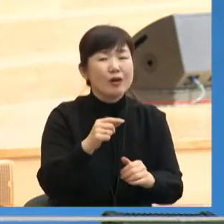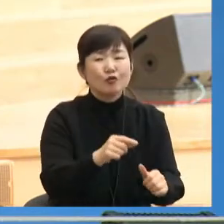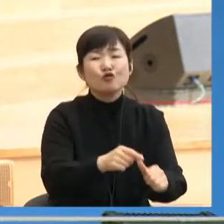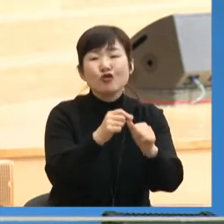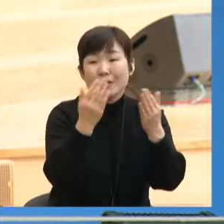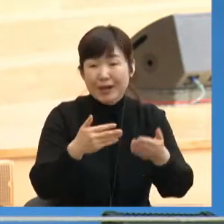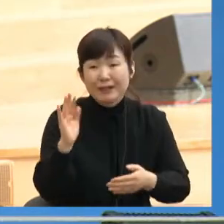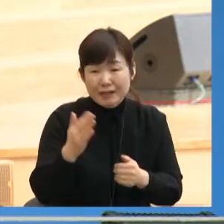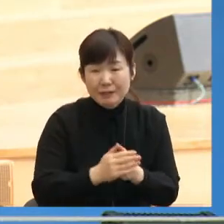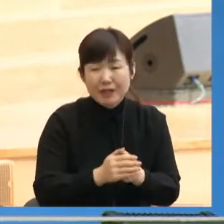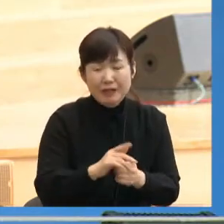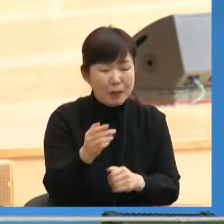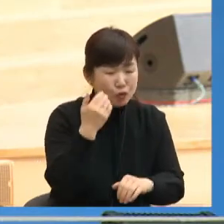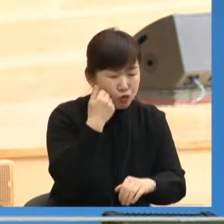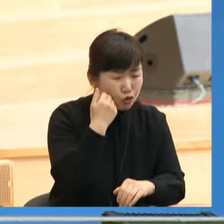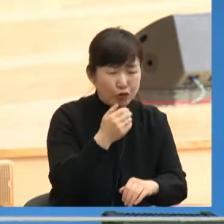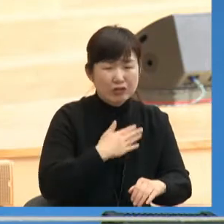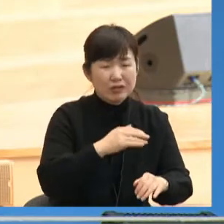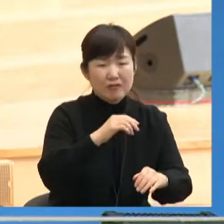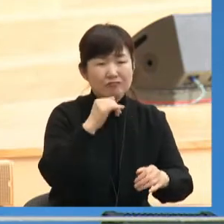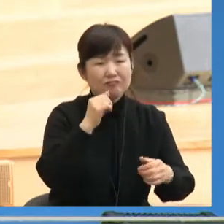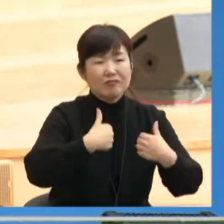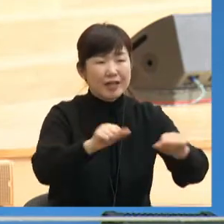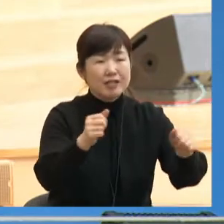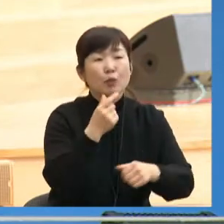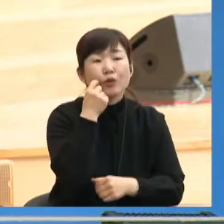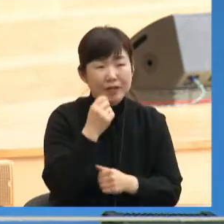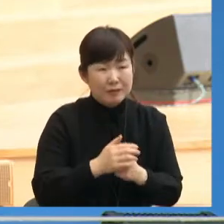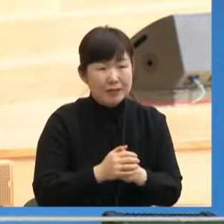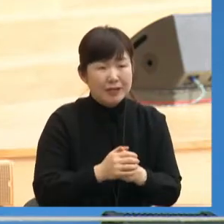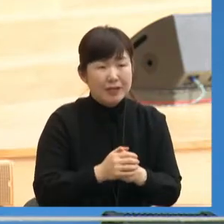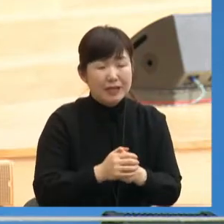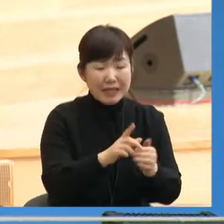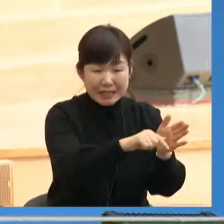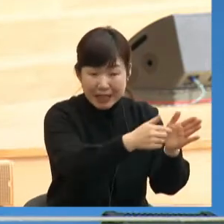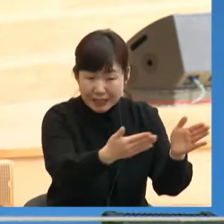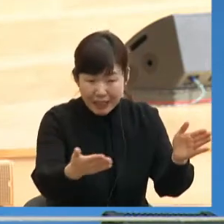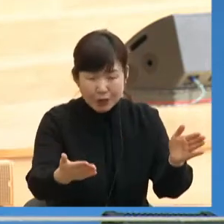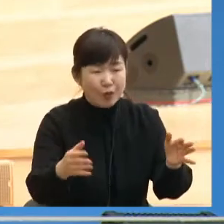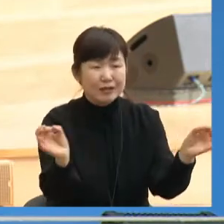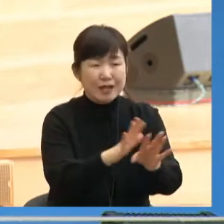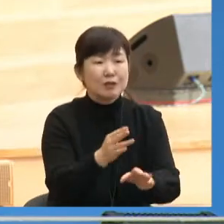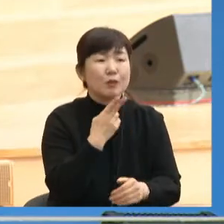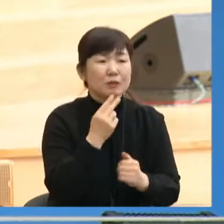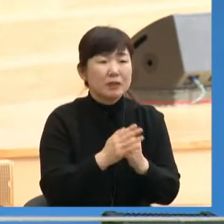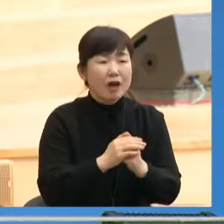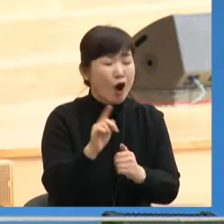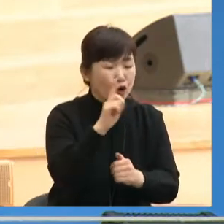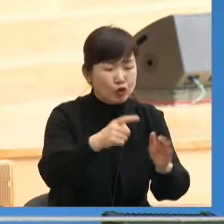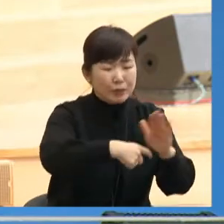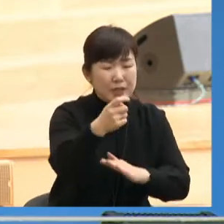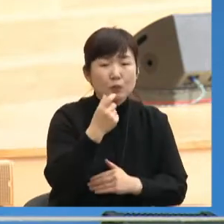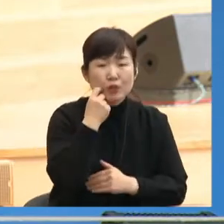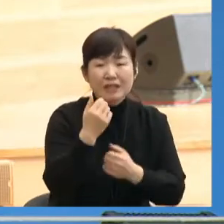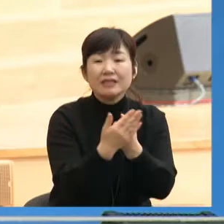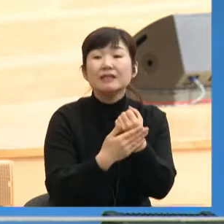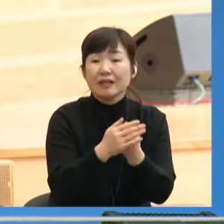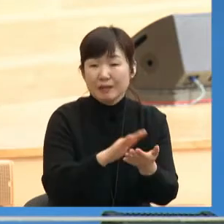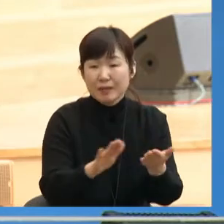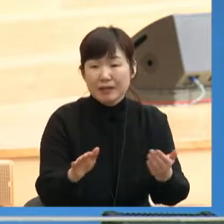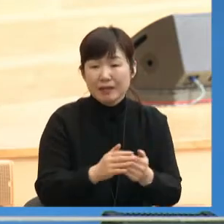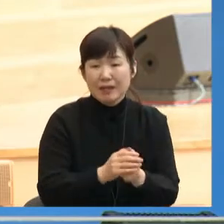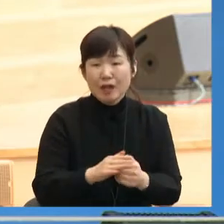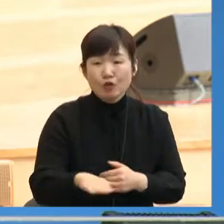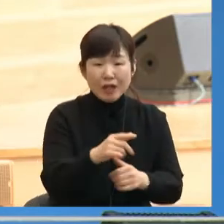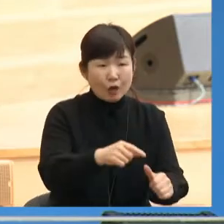받았습니다. 누구도 깰 수 없습니다. 이거는 시간이 지난다고요? 사라지지 않는 은혜예요. 아무도 빼앗을 자가 없는 은혜란 말입니다. 누구 때문에